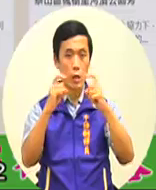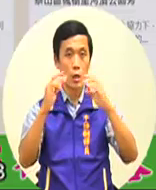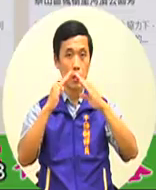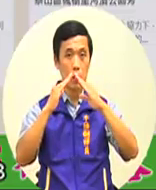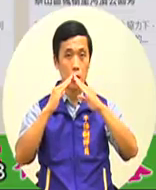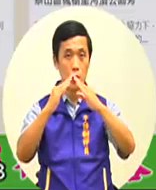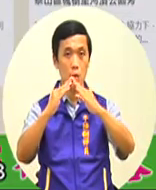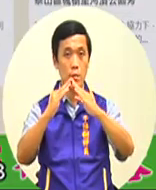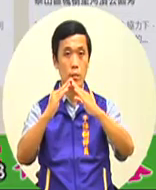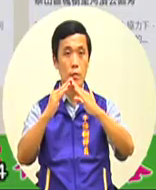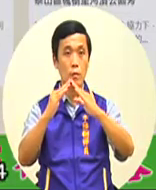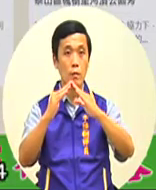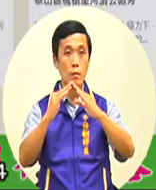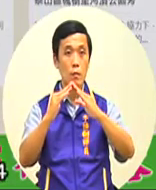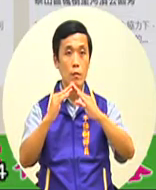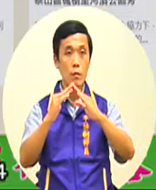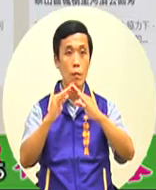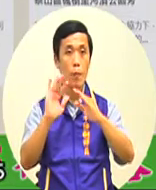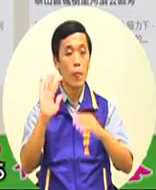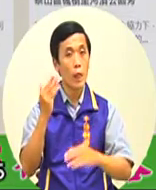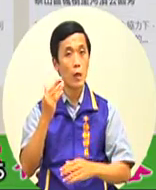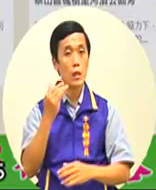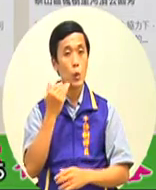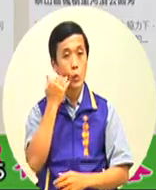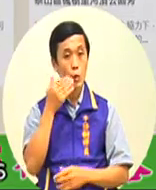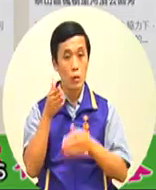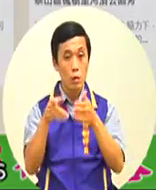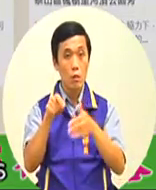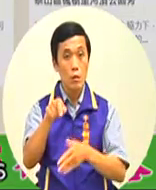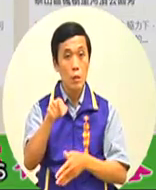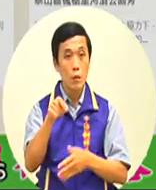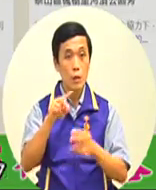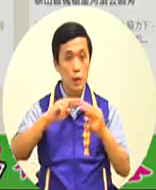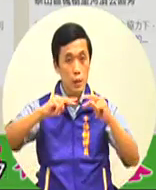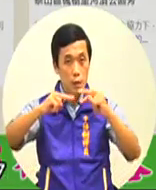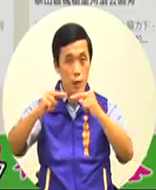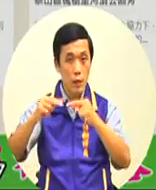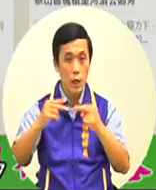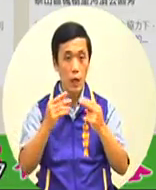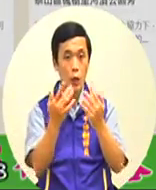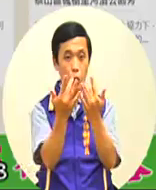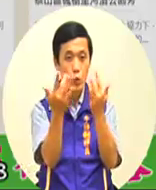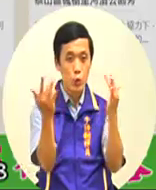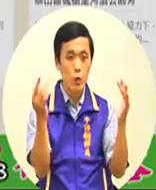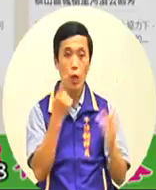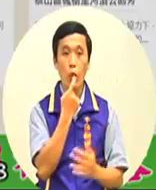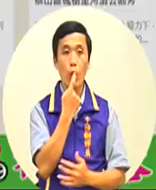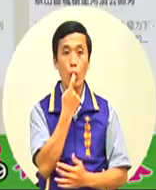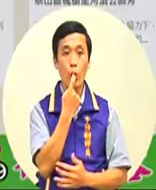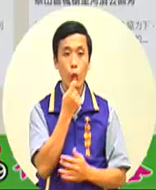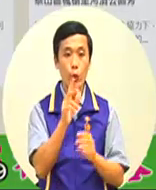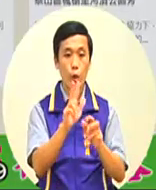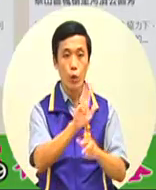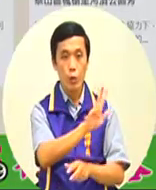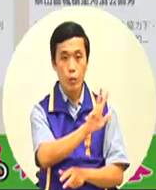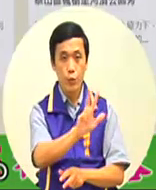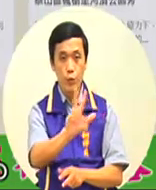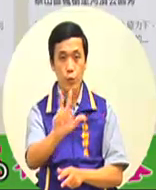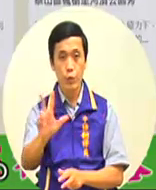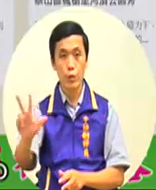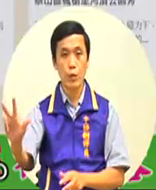市哈有真侪水泥，但是会当变成绿荫盎然的地方就。